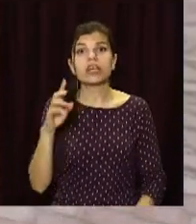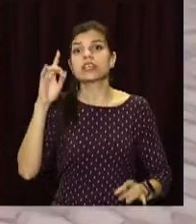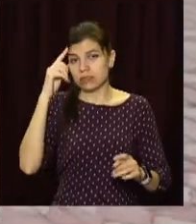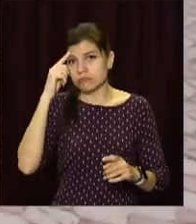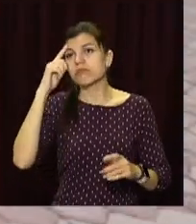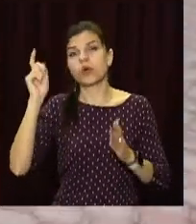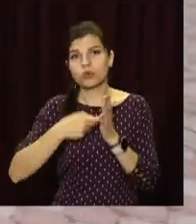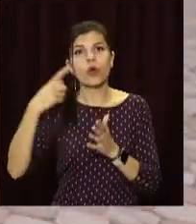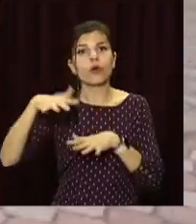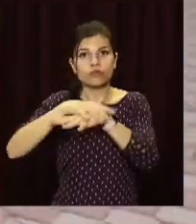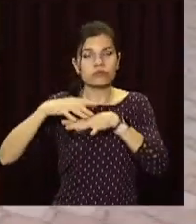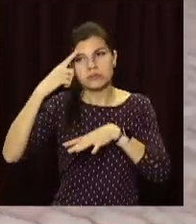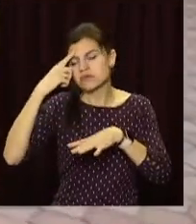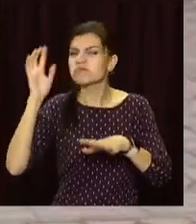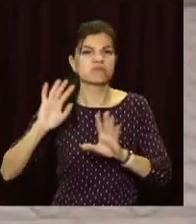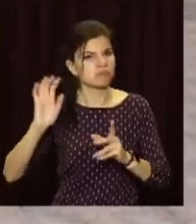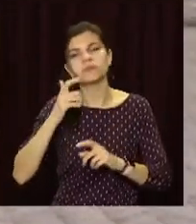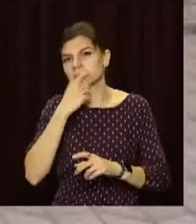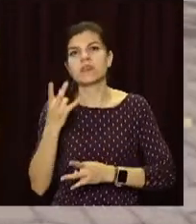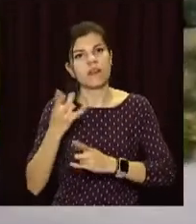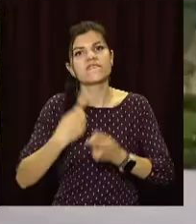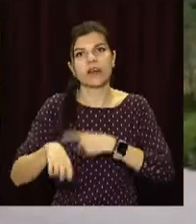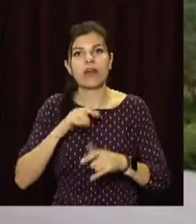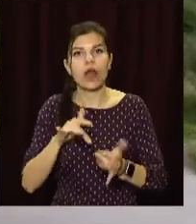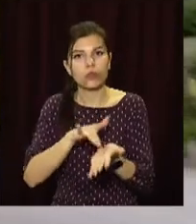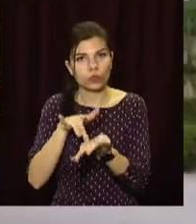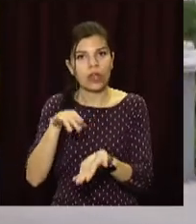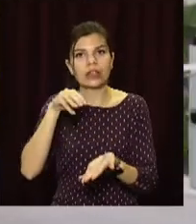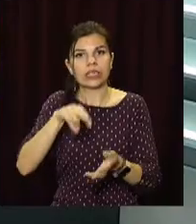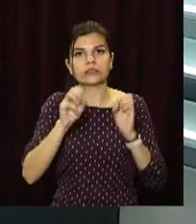що уряд Туреччини знов повертає ці вимоги для туристів.